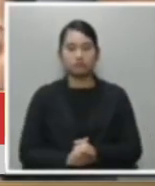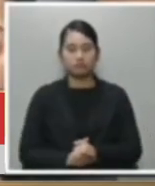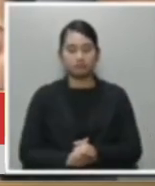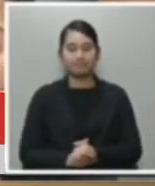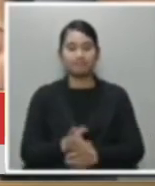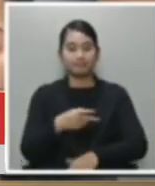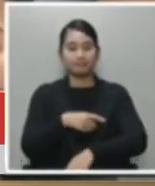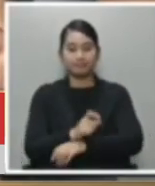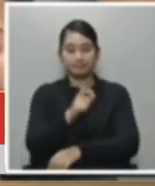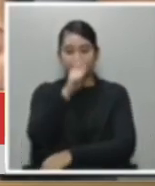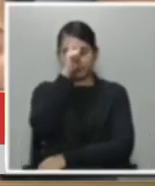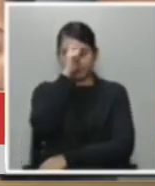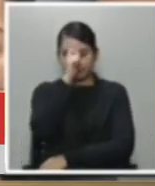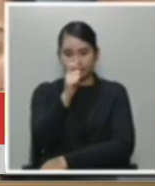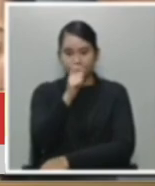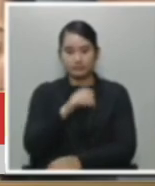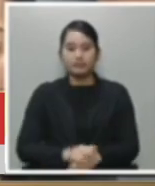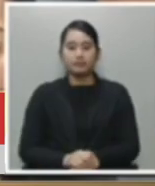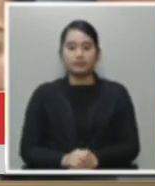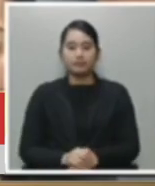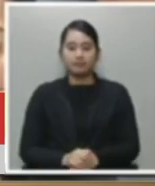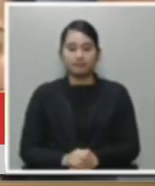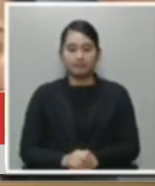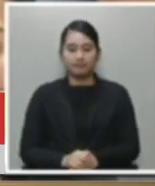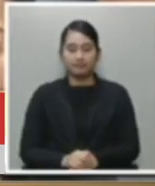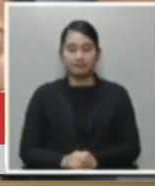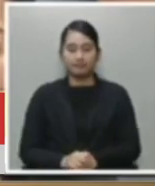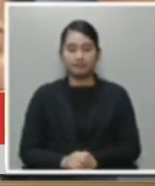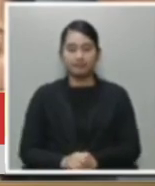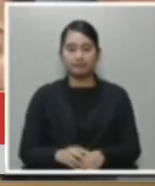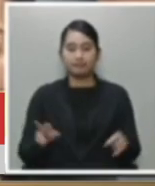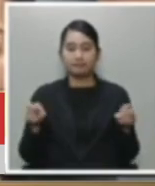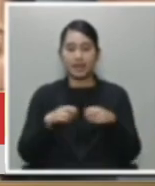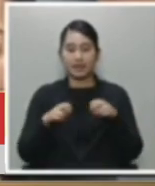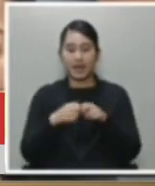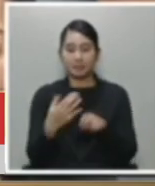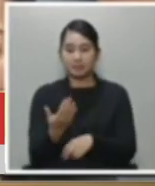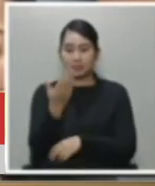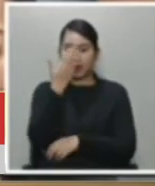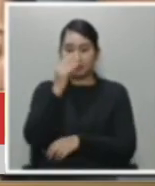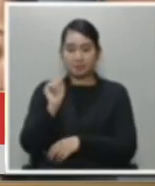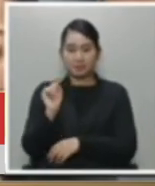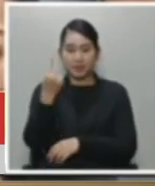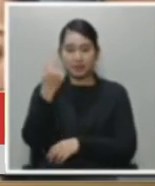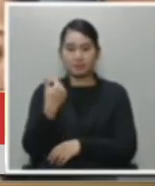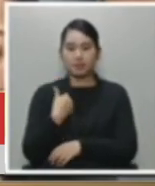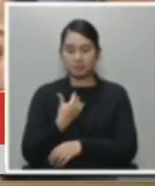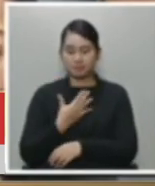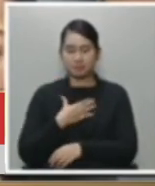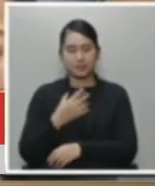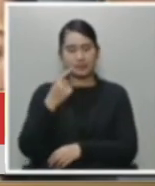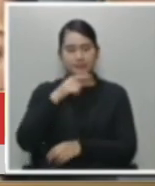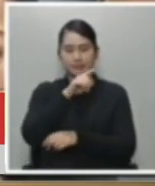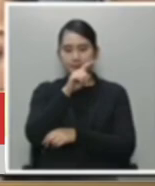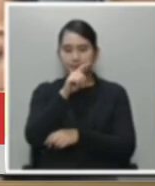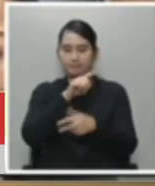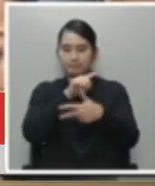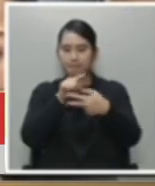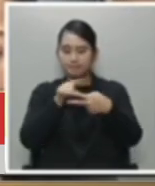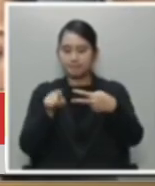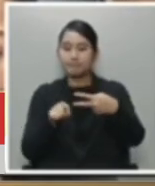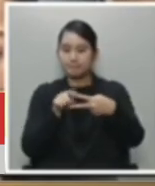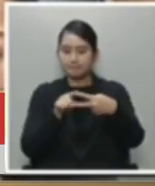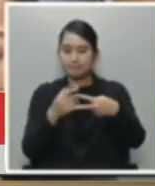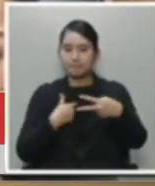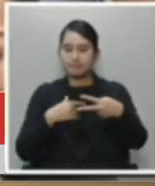ที่เคารพครับตอนเกิดเหตุใหม่ๆนี่ผมมีข้อสังเกตอยู่2เรื่องที่จะต้องกราบเรียนท่านประธานในเรื่องนี้เรื่อง